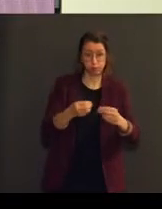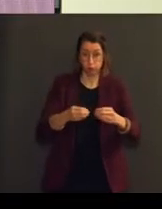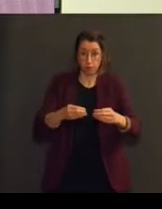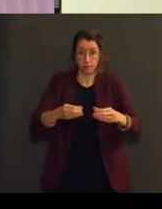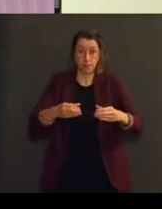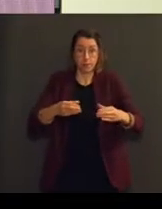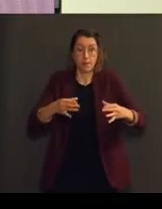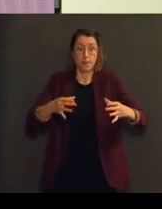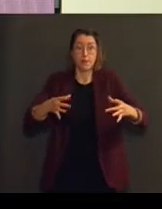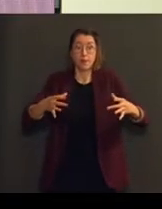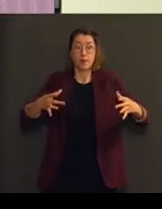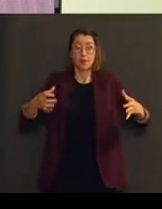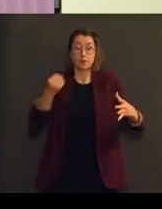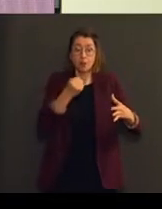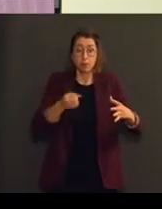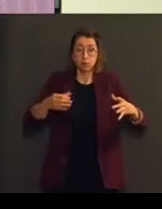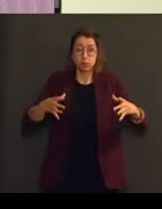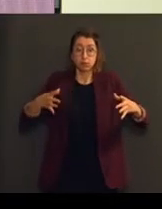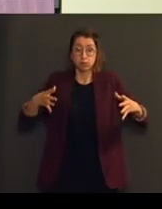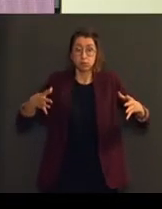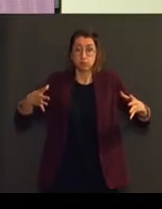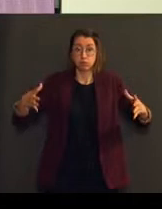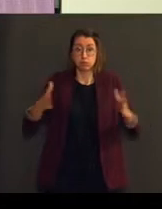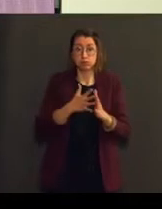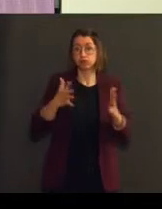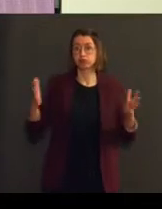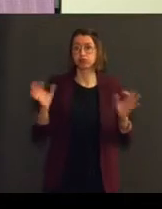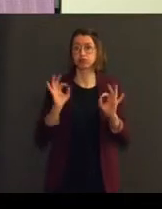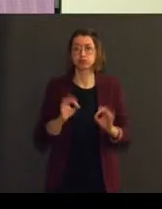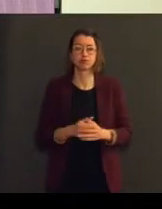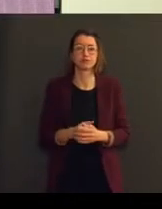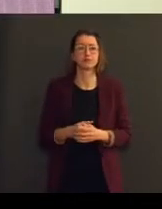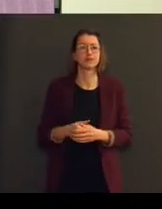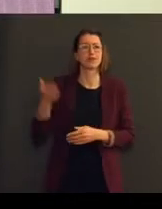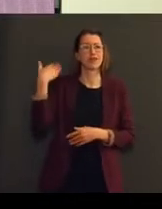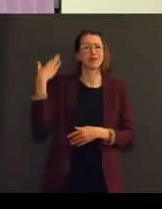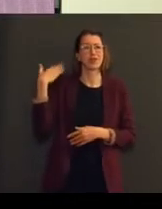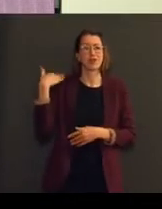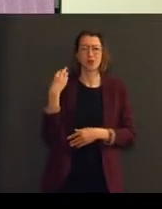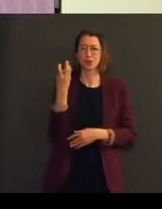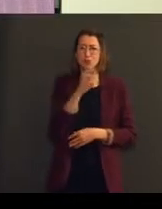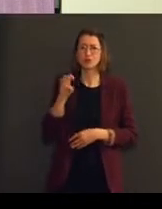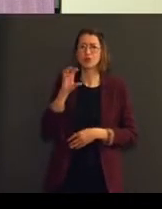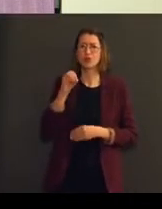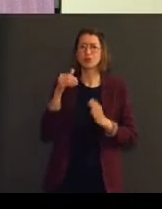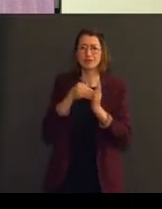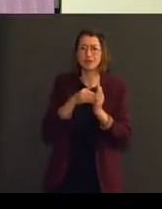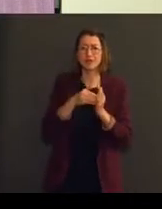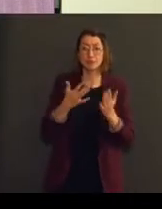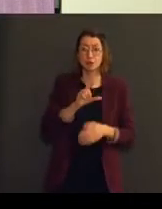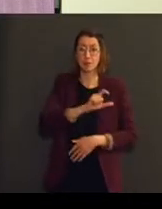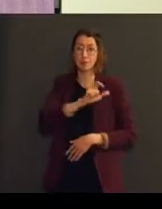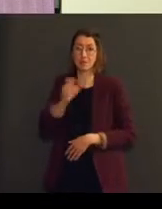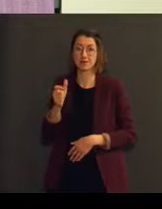passé de 330 000 vaccinations par semaine à 520 000 vaccinations par semaine, autrement dit